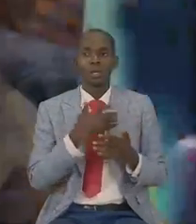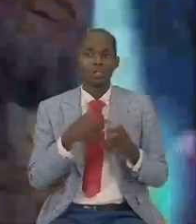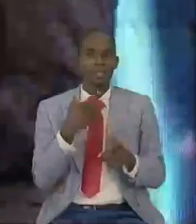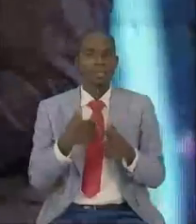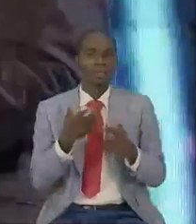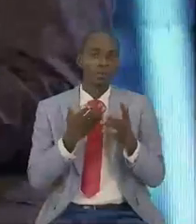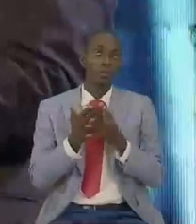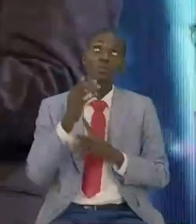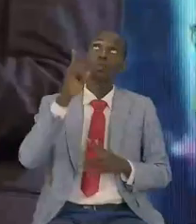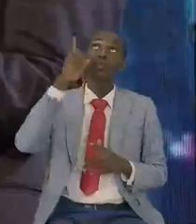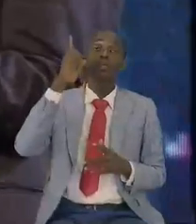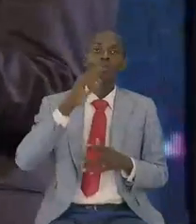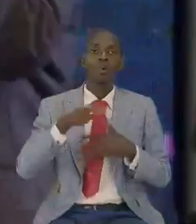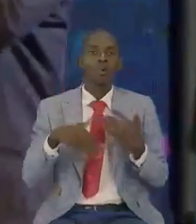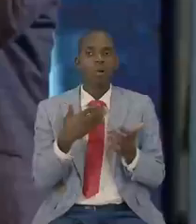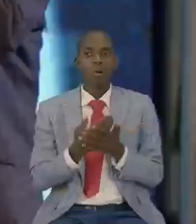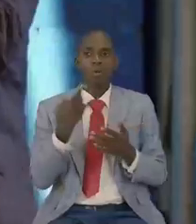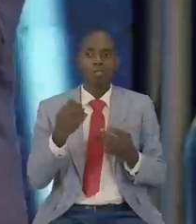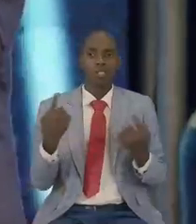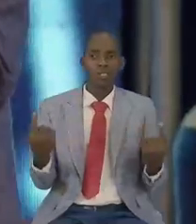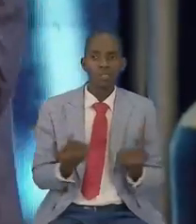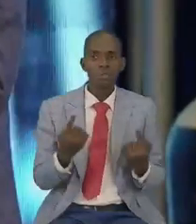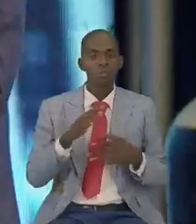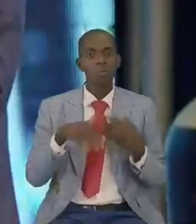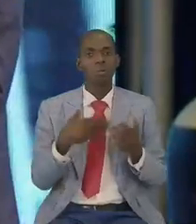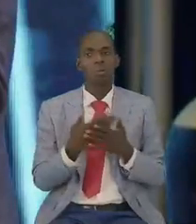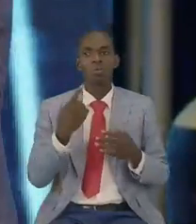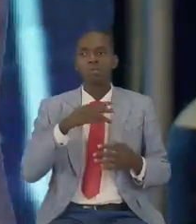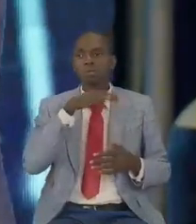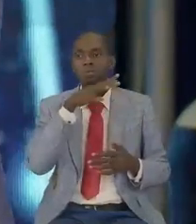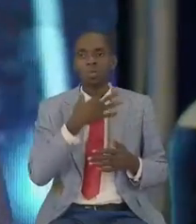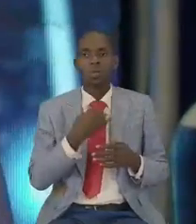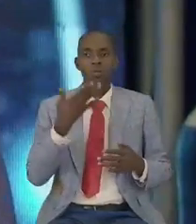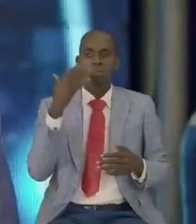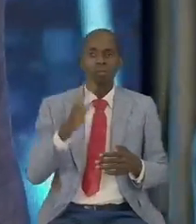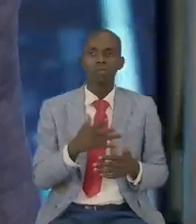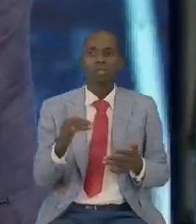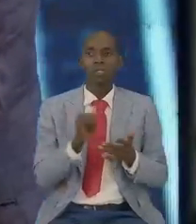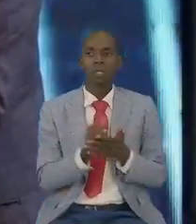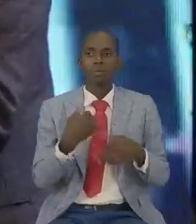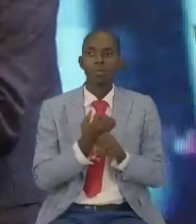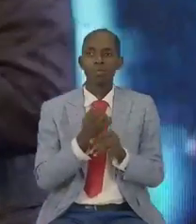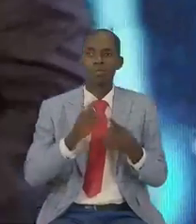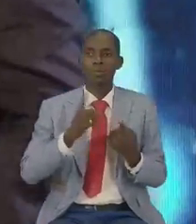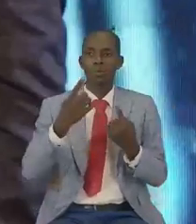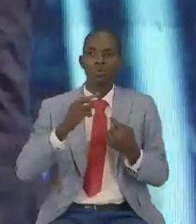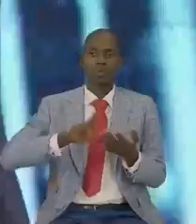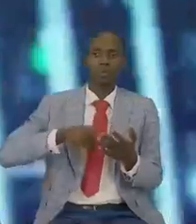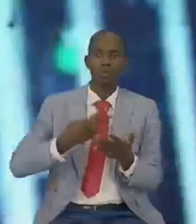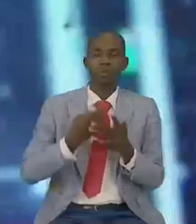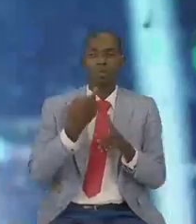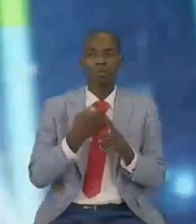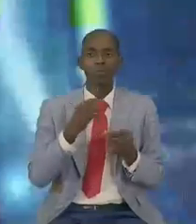tous les péchés, toutes les transgressions, toutes les iniquités qui t'amenaient à être privé de la gloire de